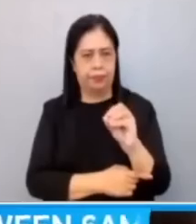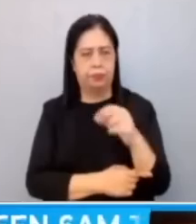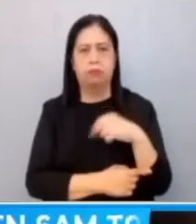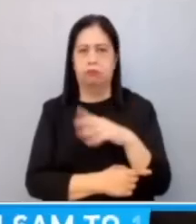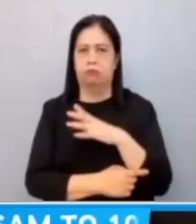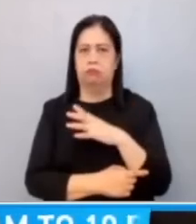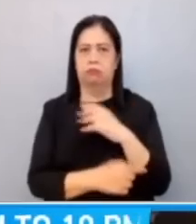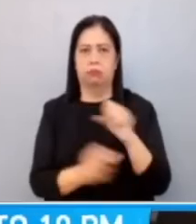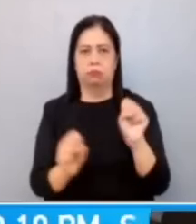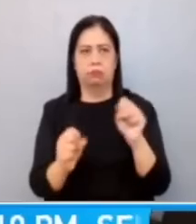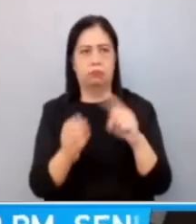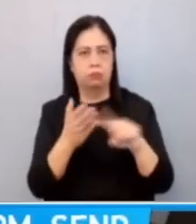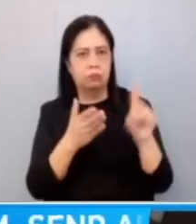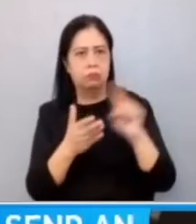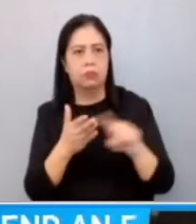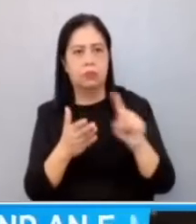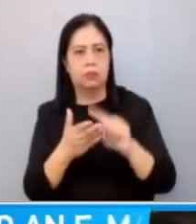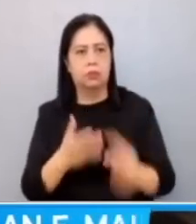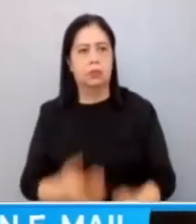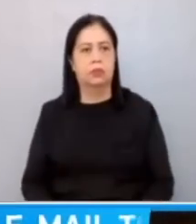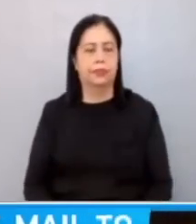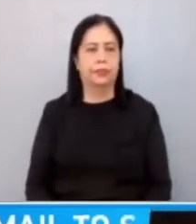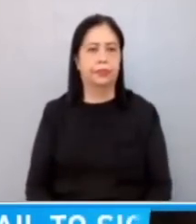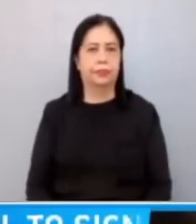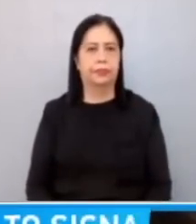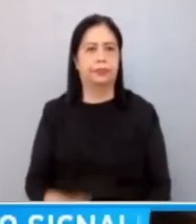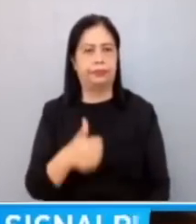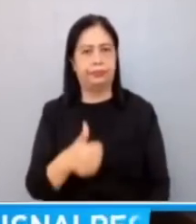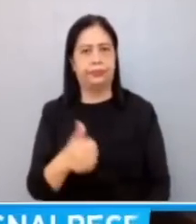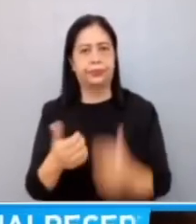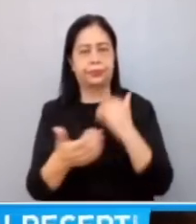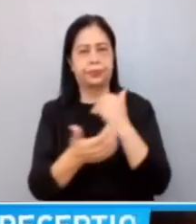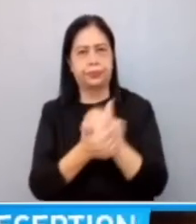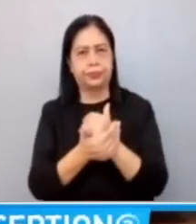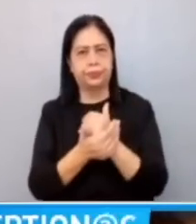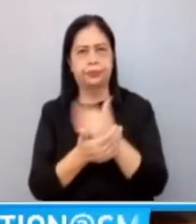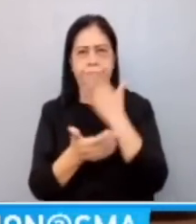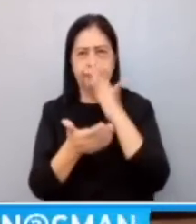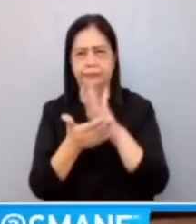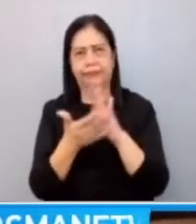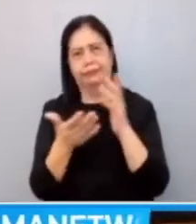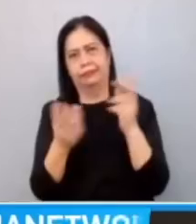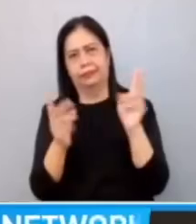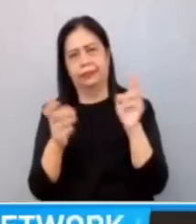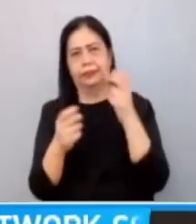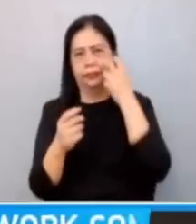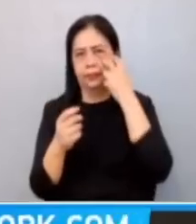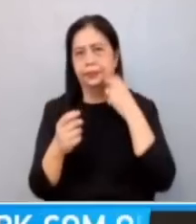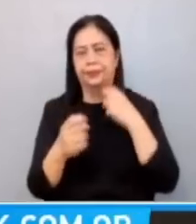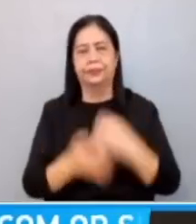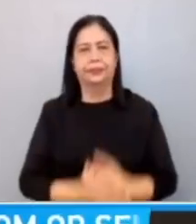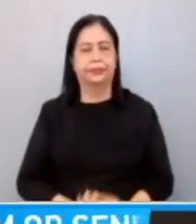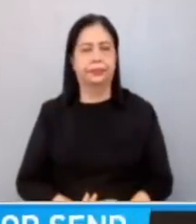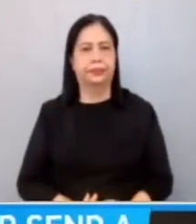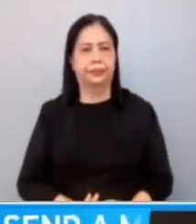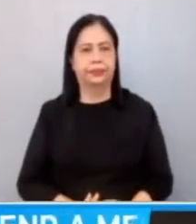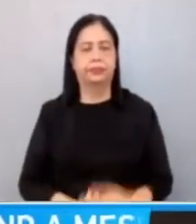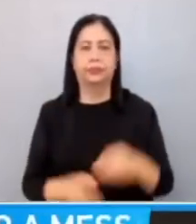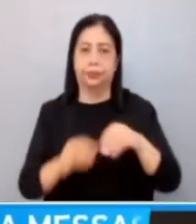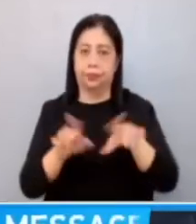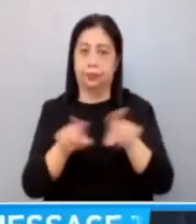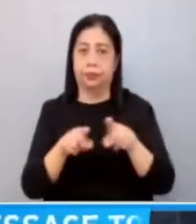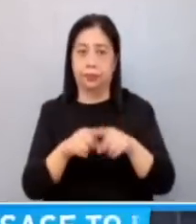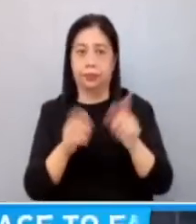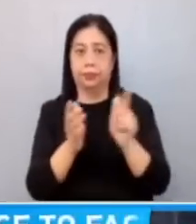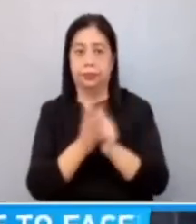mga checkpoint para iwas sa mga masasamang loob. Umiiral na rin ang gun ban ngayong